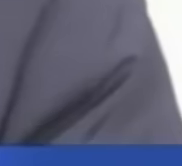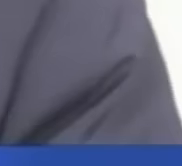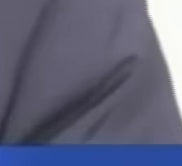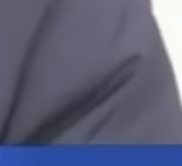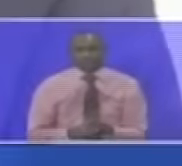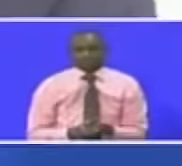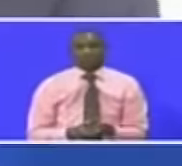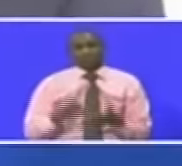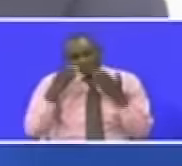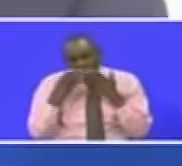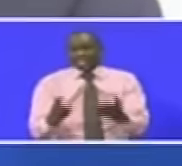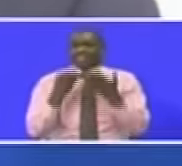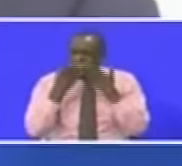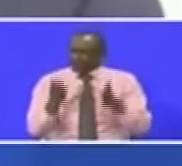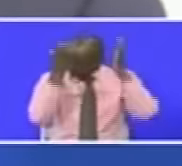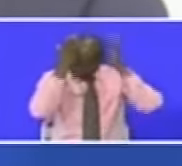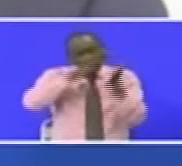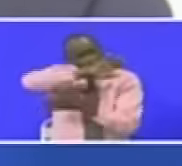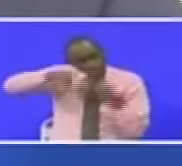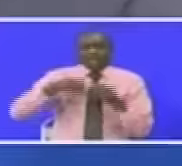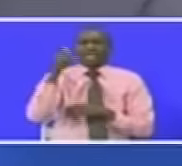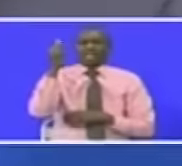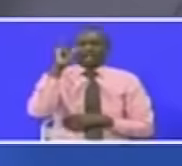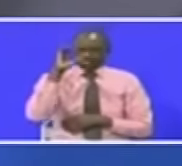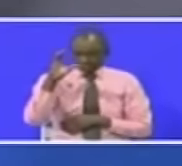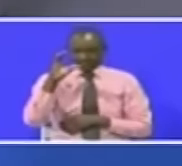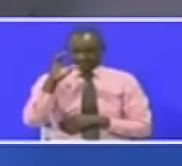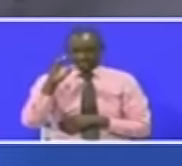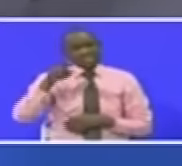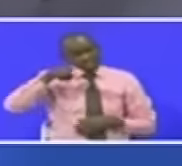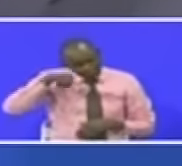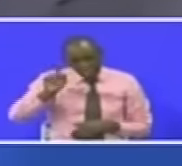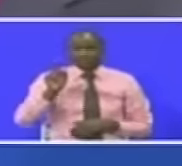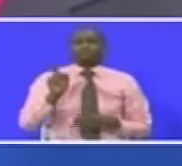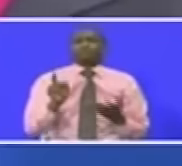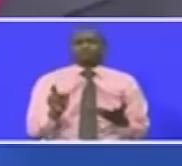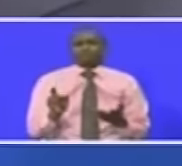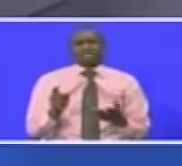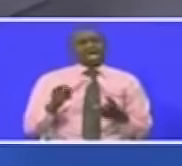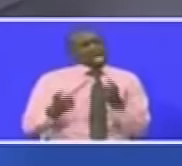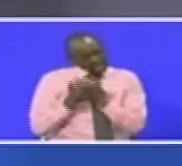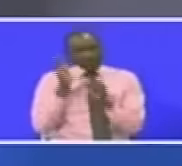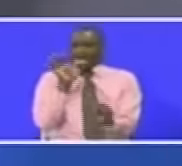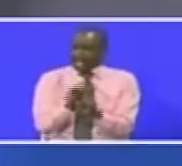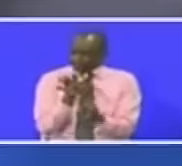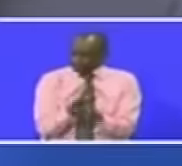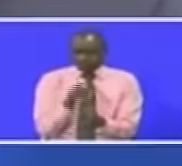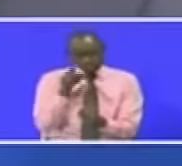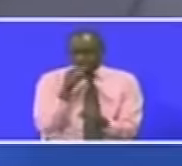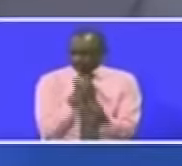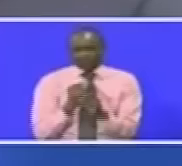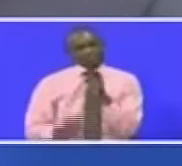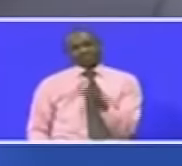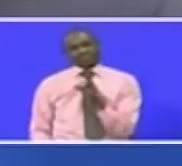Na washukuru maaskofu wote wa AIC ambaye wamechangia sana kasi